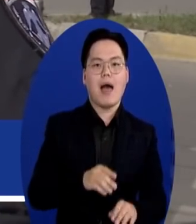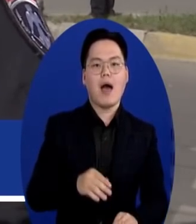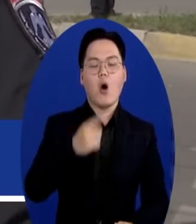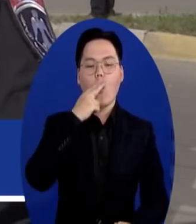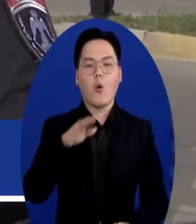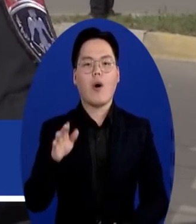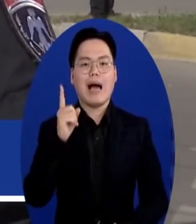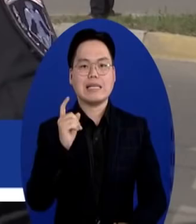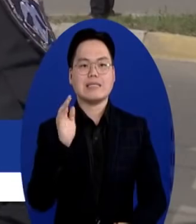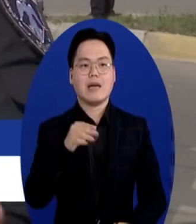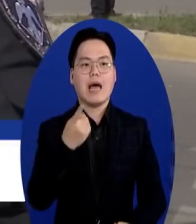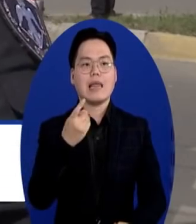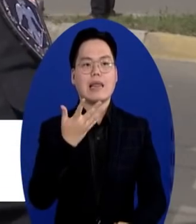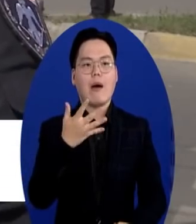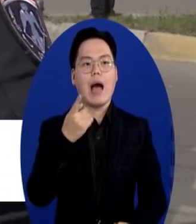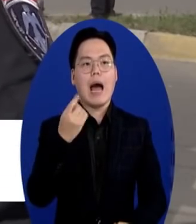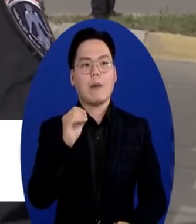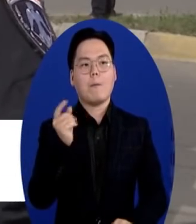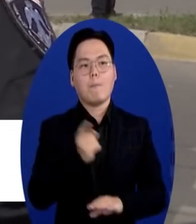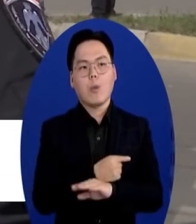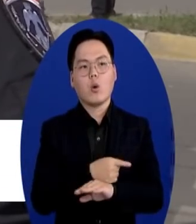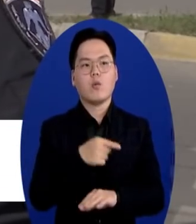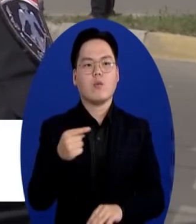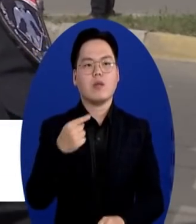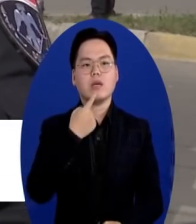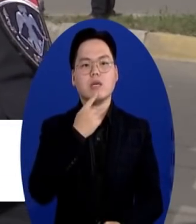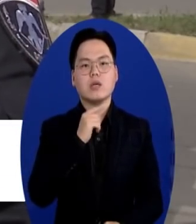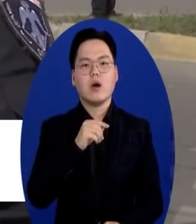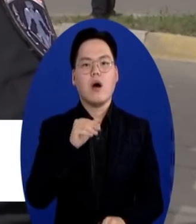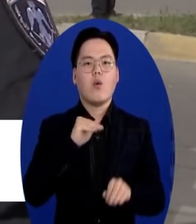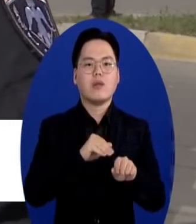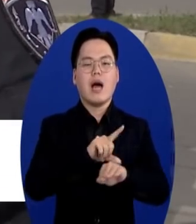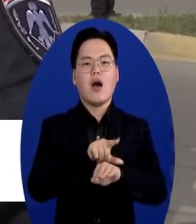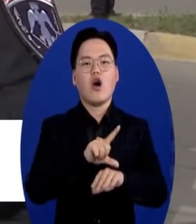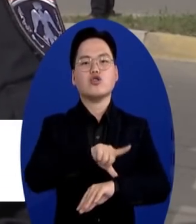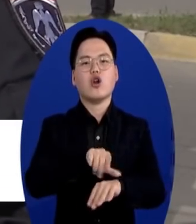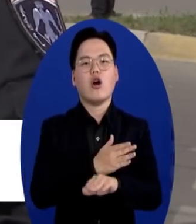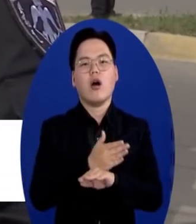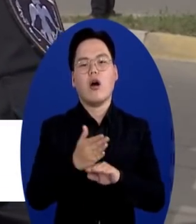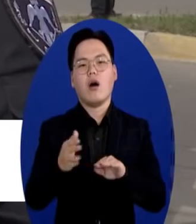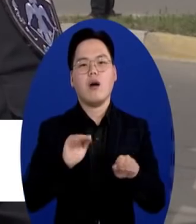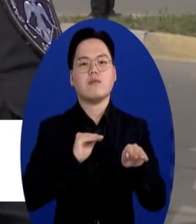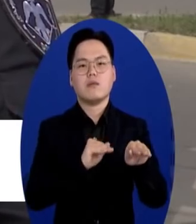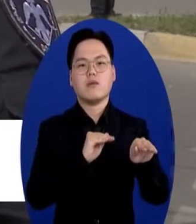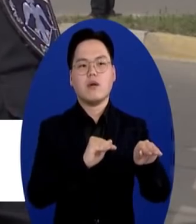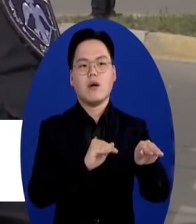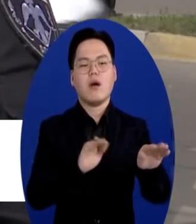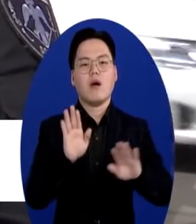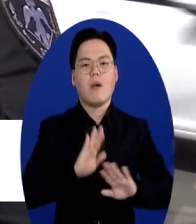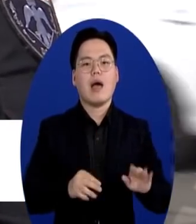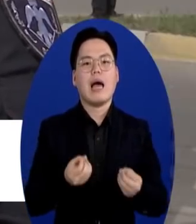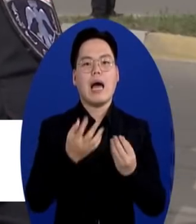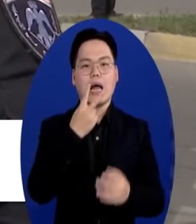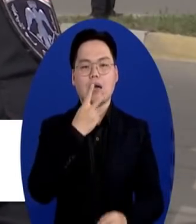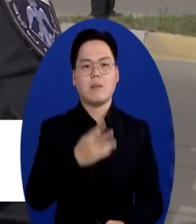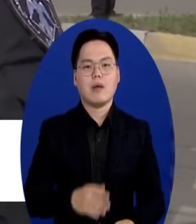хүүхдээ оруулж өг 5-10 минутанд босдод эцэг эхчүүд гэдэг юм хүүхдүүд эрсдэлт ороод босд нь гацаад ийм л нөхцөл байдал үүсэж байгаа. Нөхцөл байдлууд үүсвэ гэдэг дээр бол